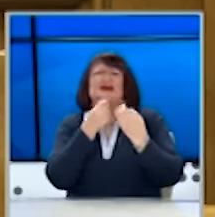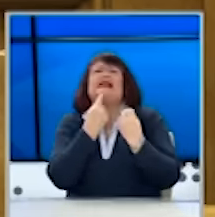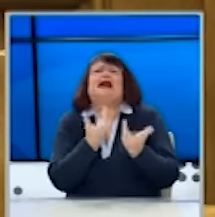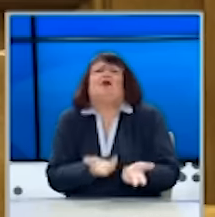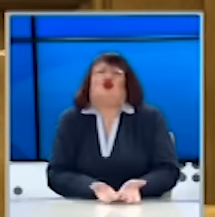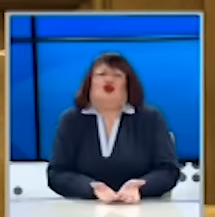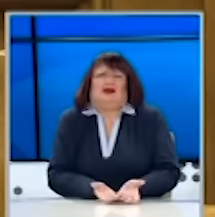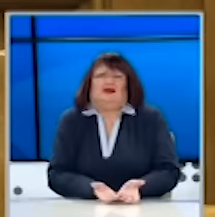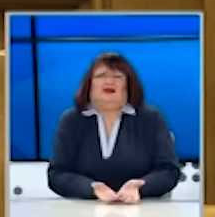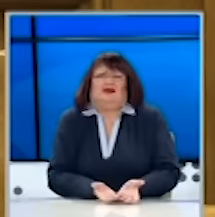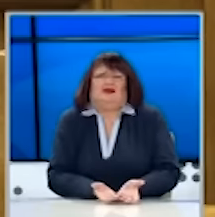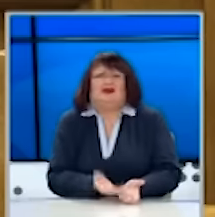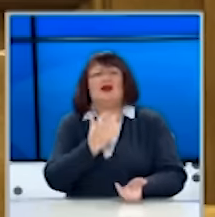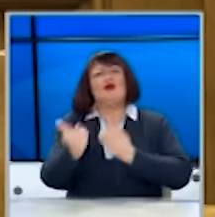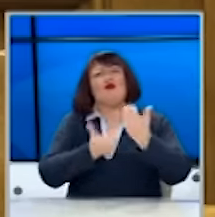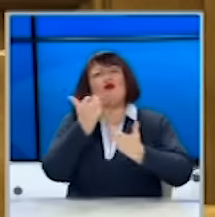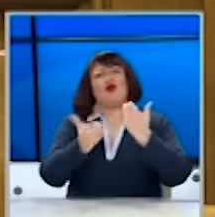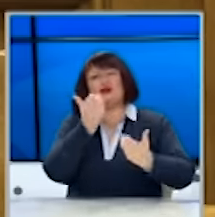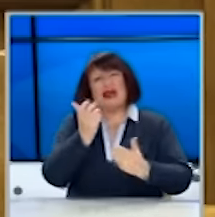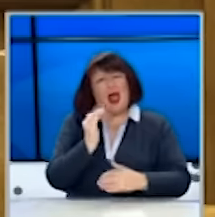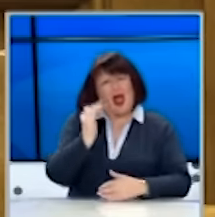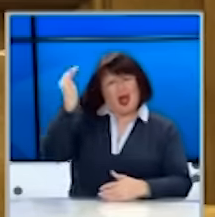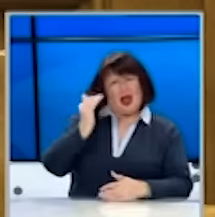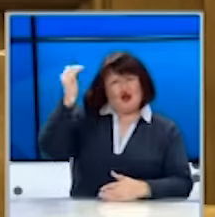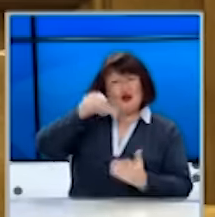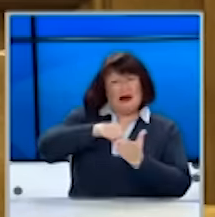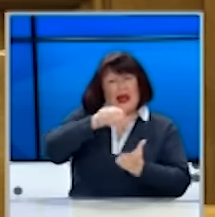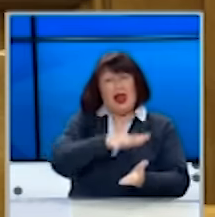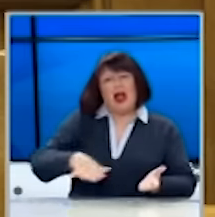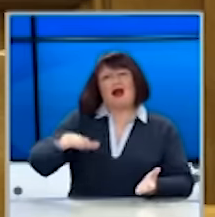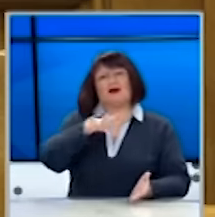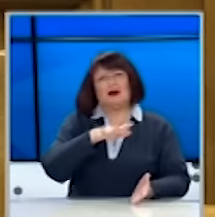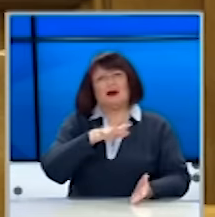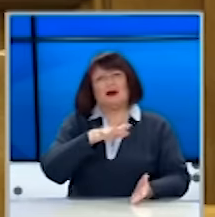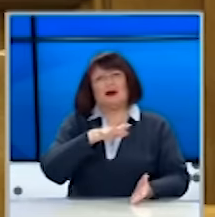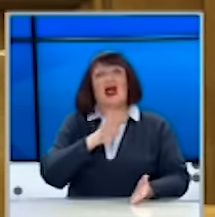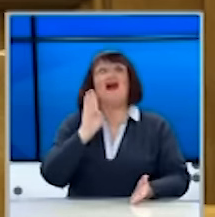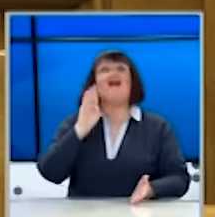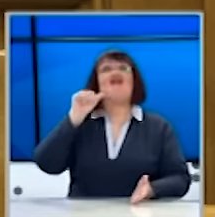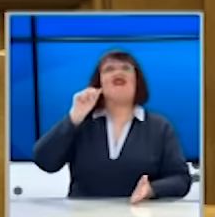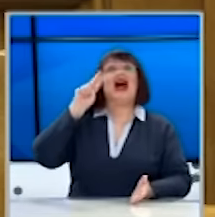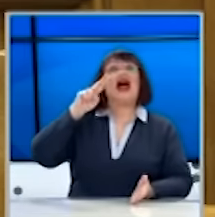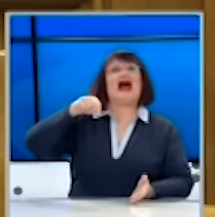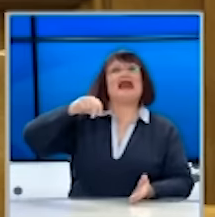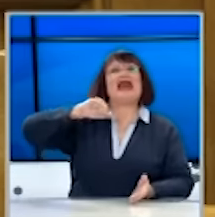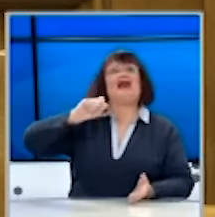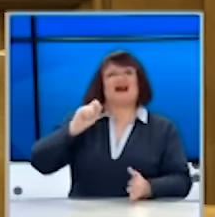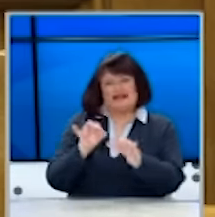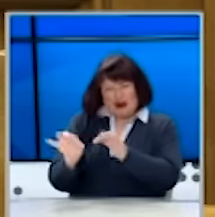τώρα για τη φωτιά στην Ανατολική Αττική που ξεκίνησε από την περιοχή του Βαρνάβα, από ένα